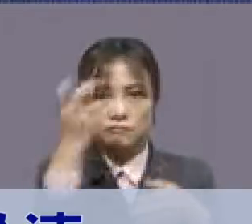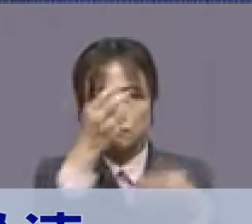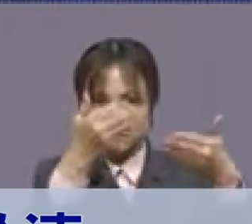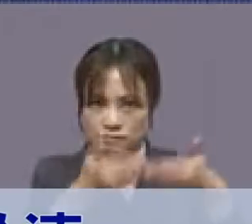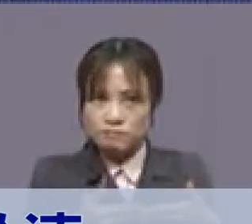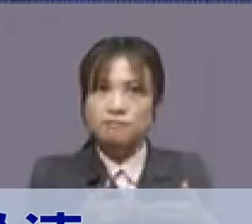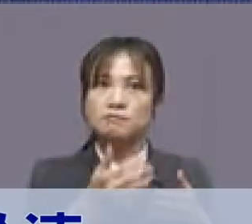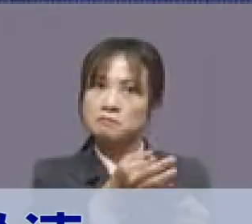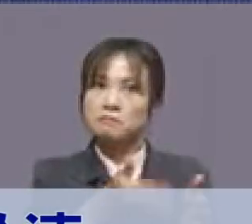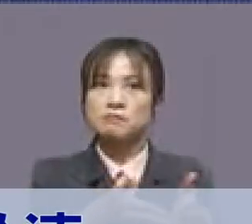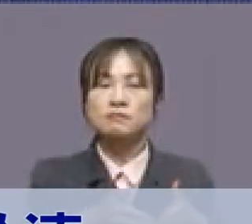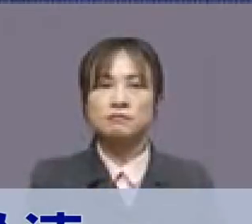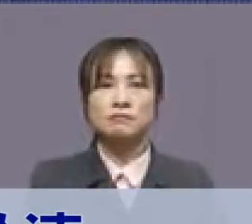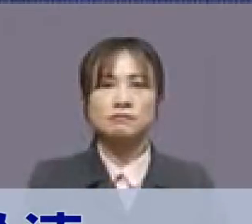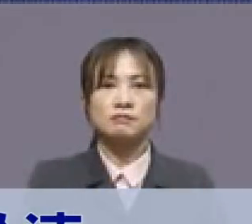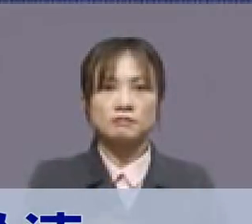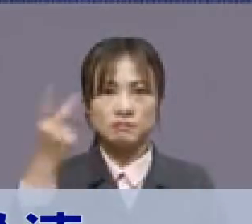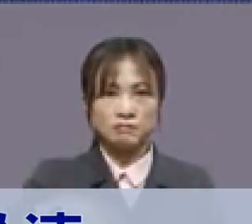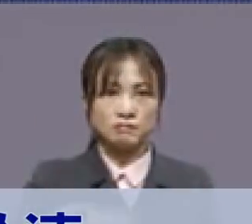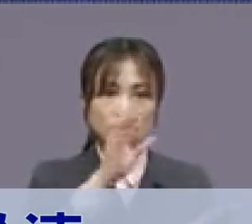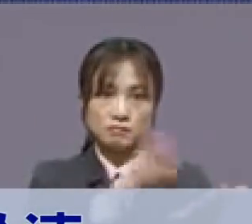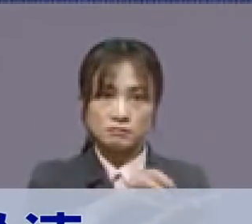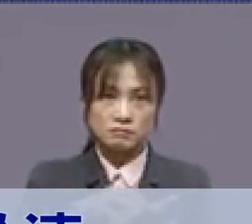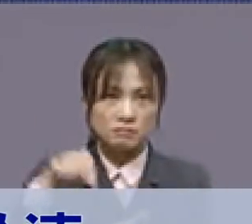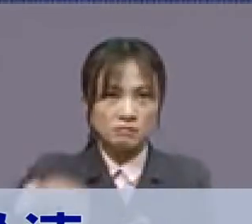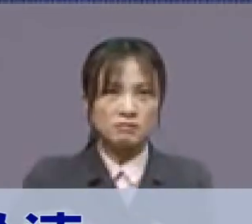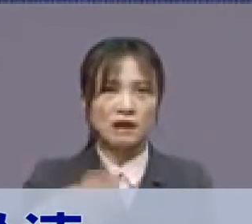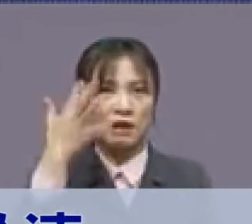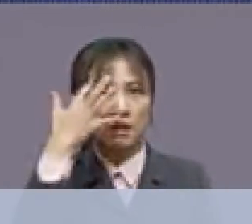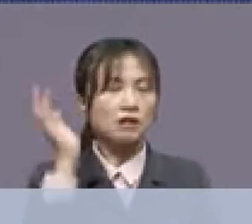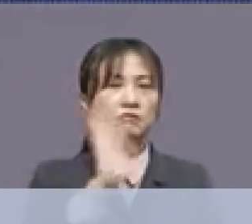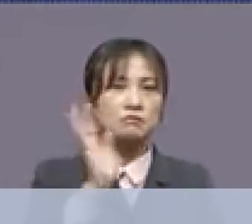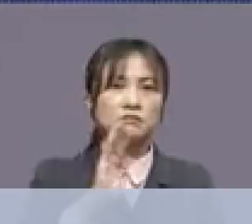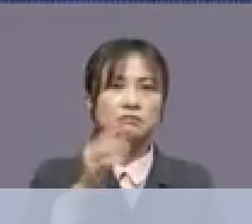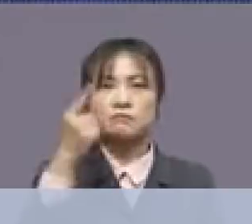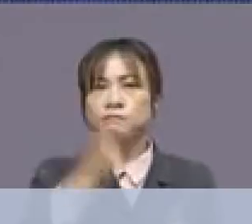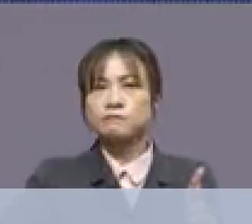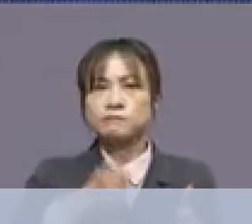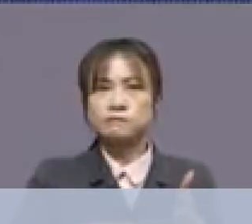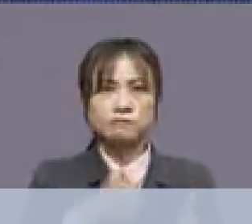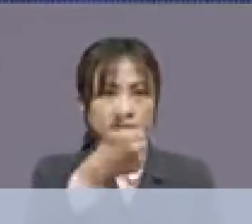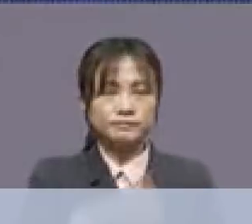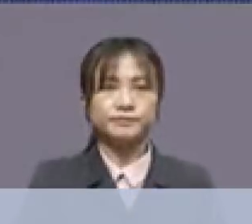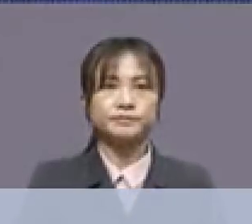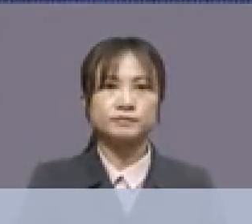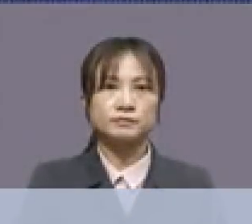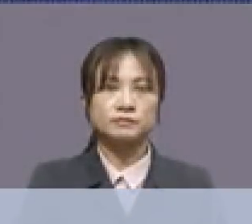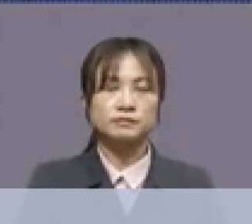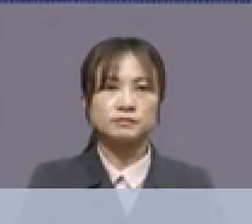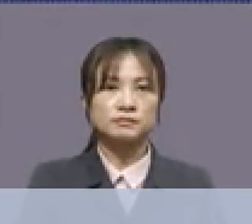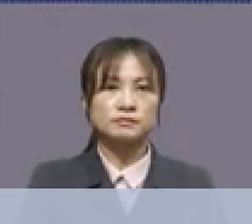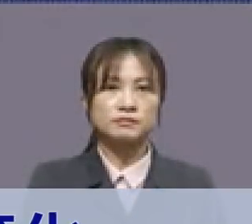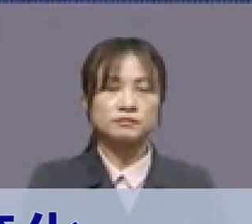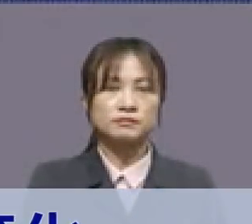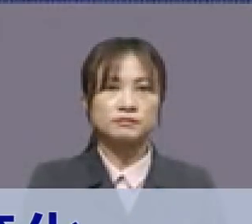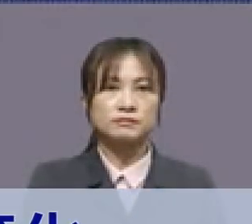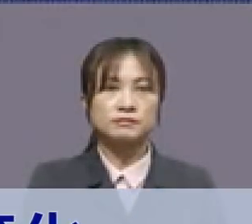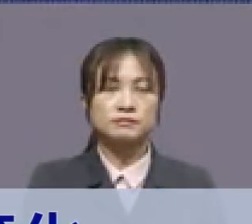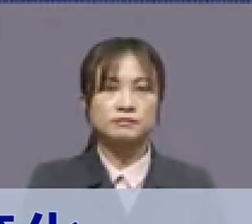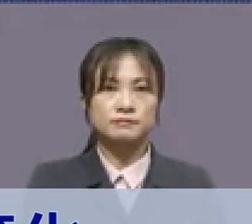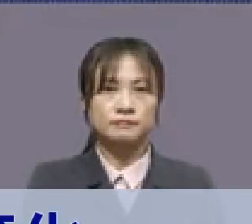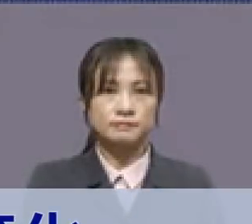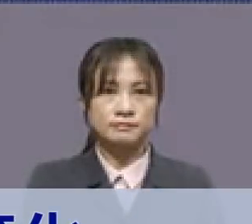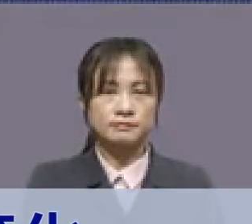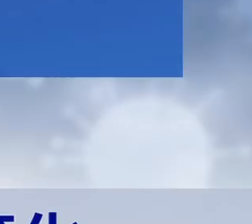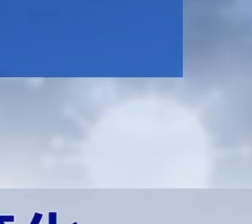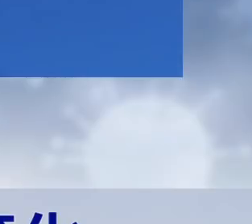续的部分也要从宽从速，在可以的范围内也要立刻从优，相关的行政作业程